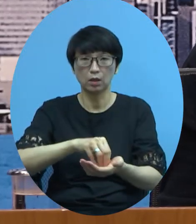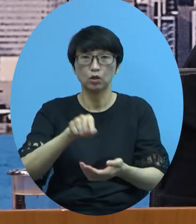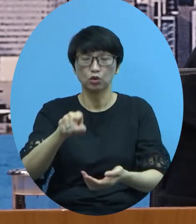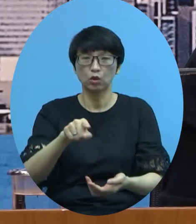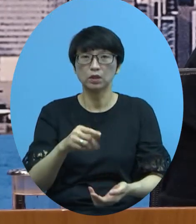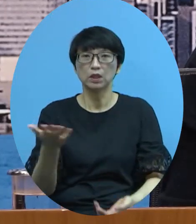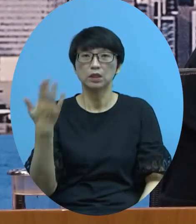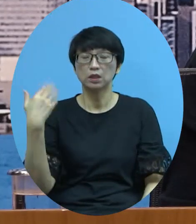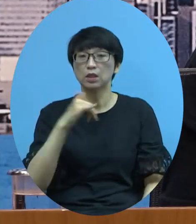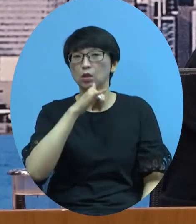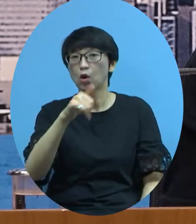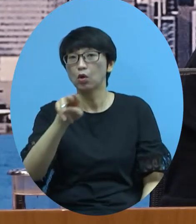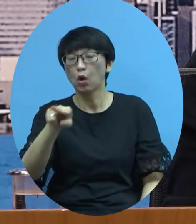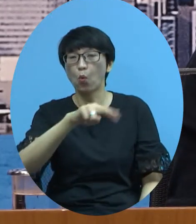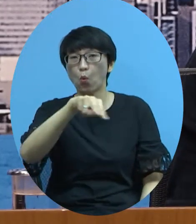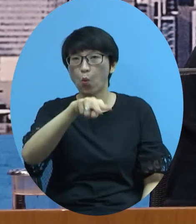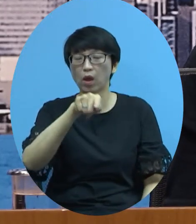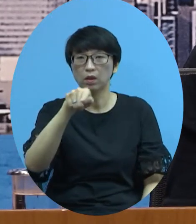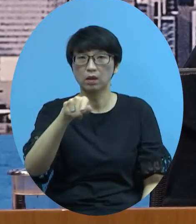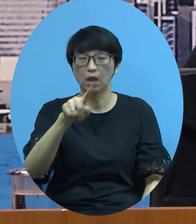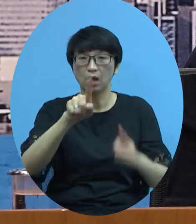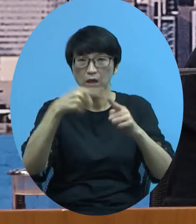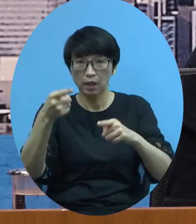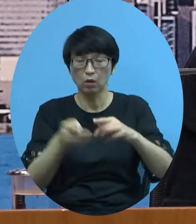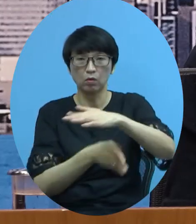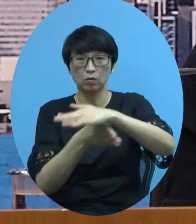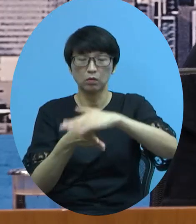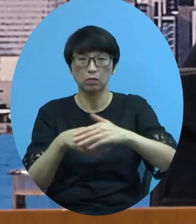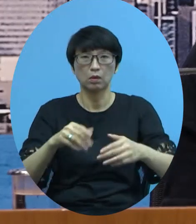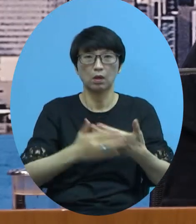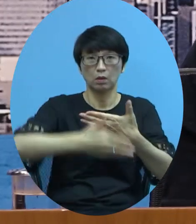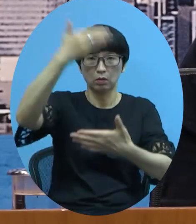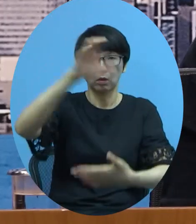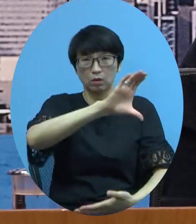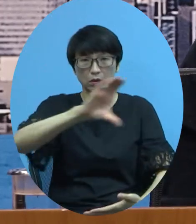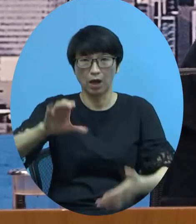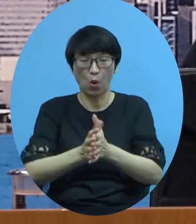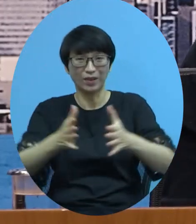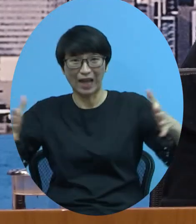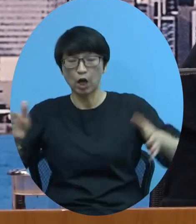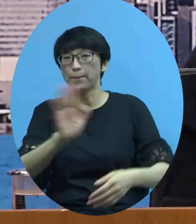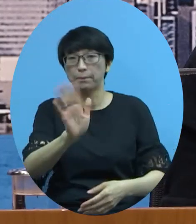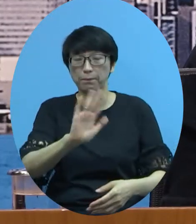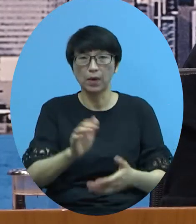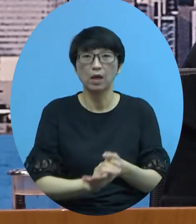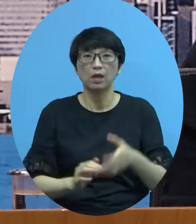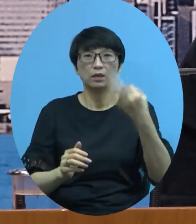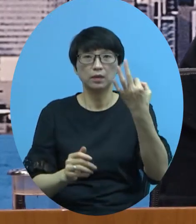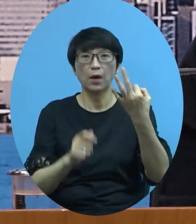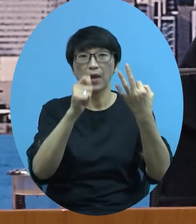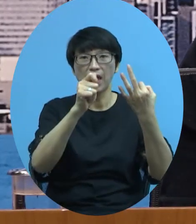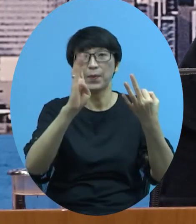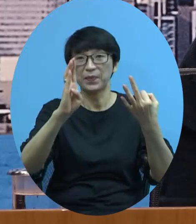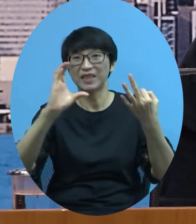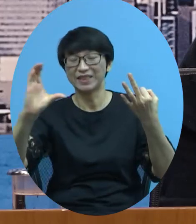去就想揾翻其他另外一個單位，嗰層樓就唔係好大嘅，咁佢即係3ABC 咁樣啦，